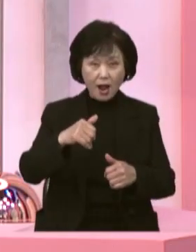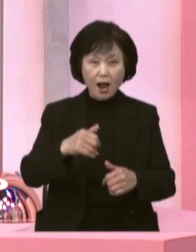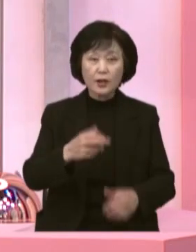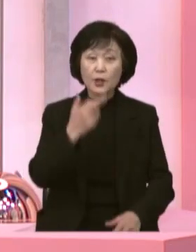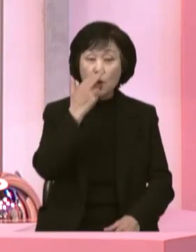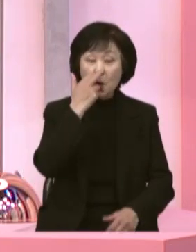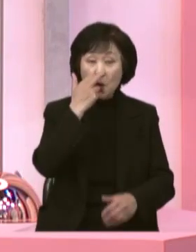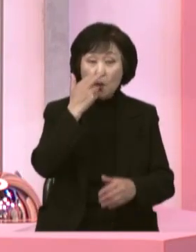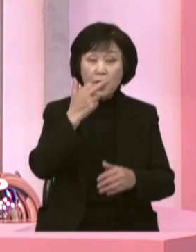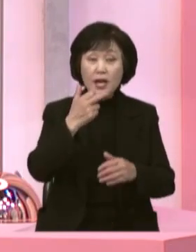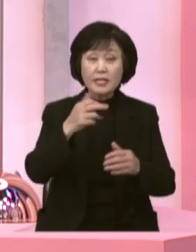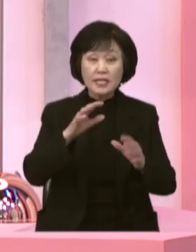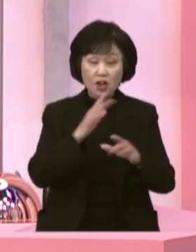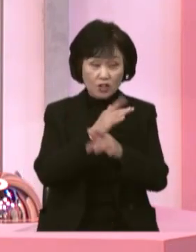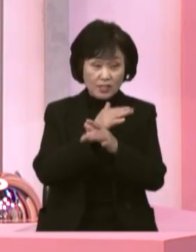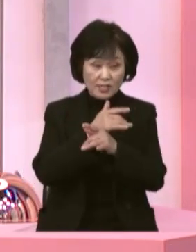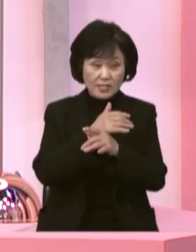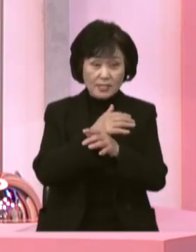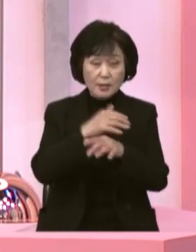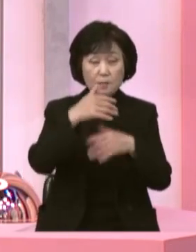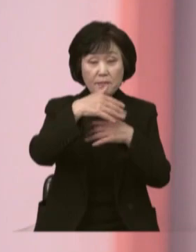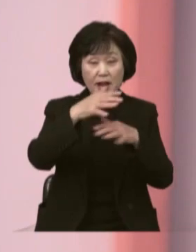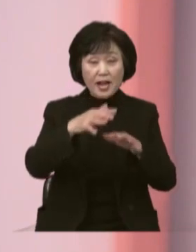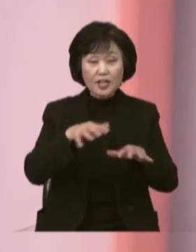최선을 다하겠습니다. 딱 그랬어.